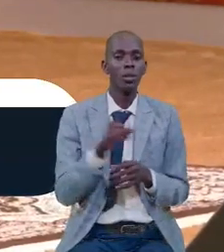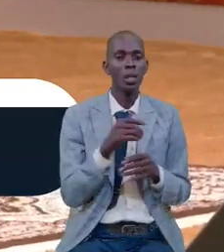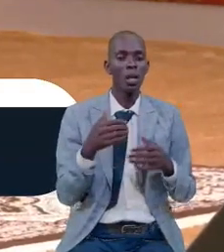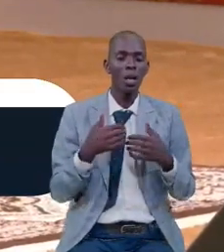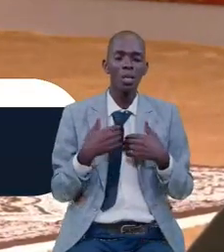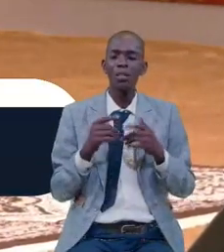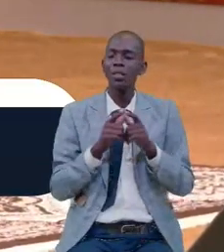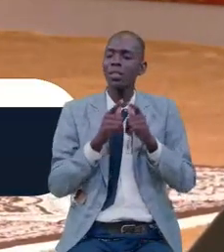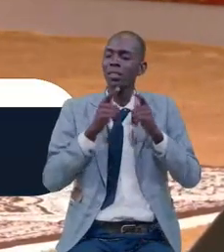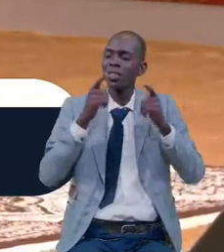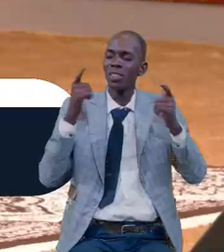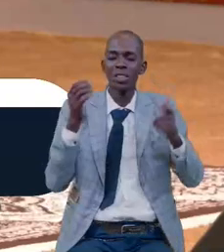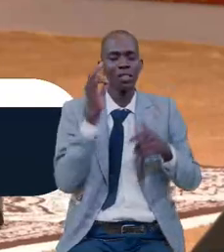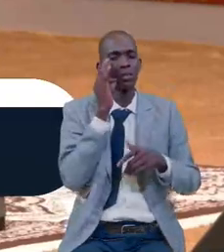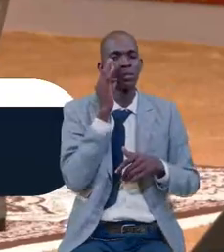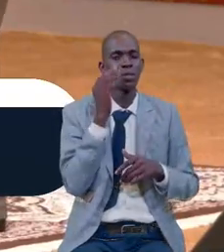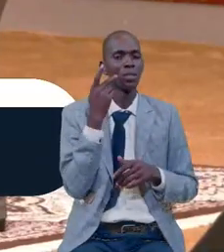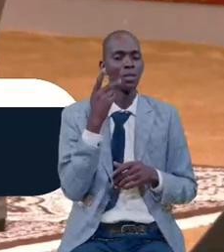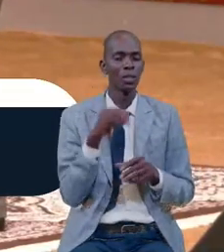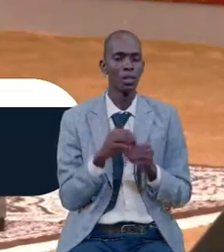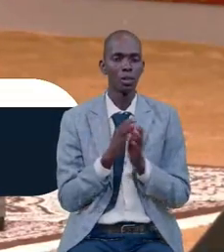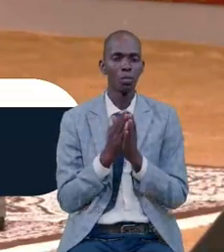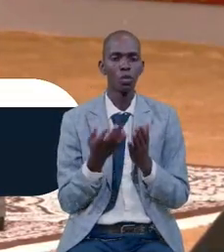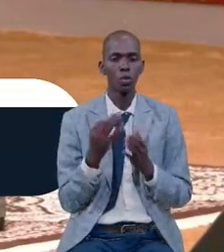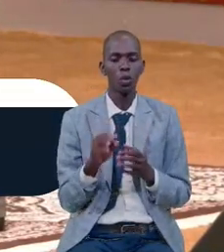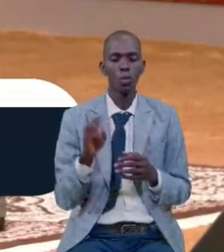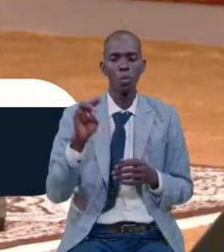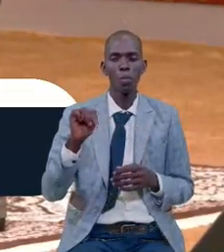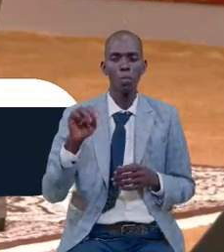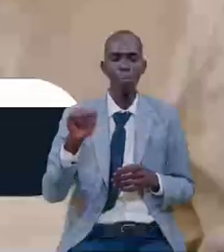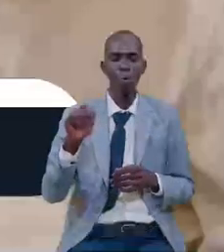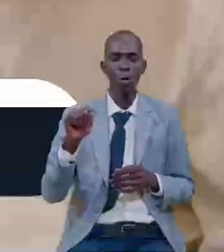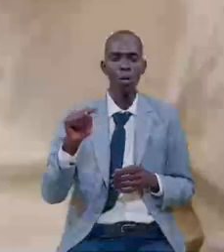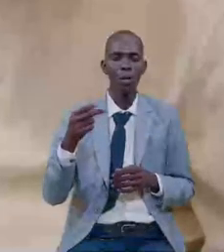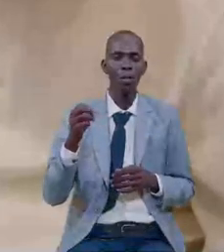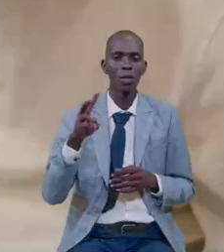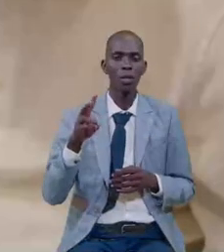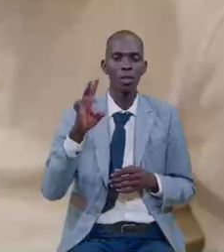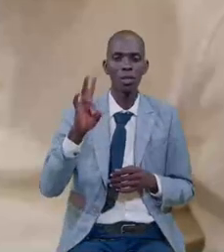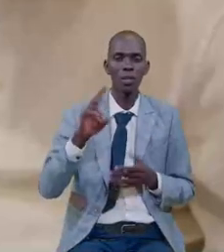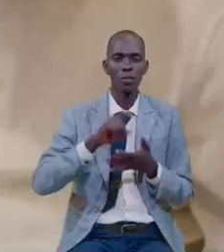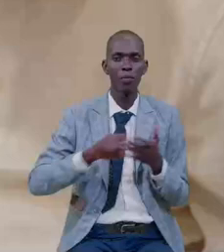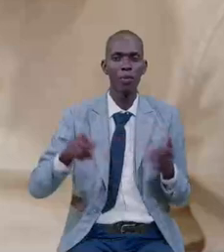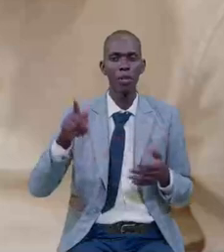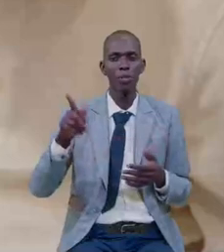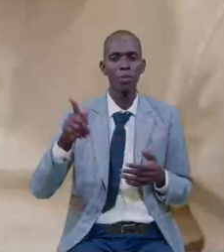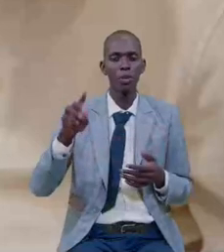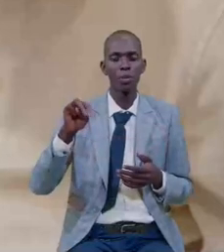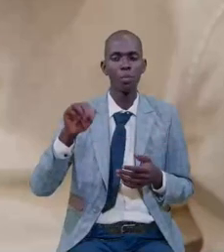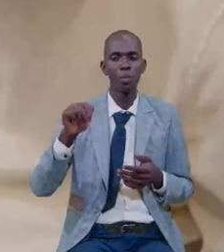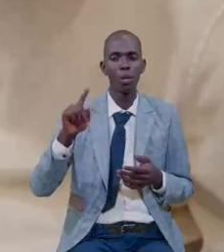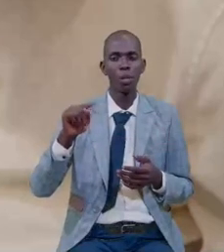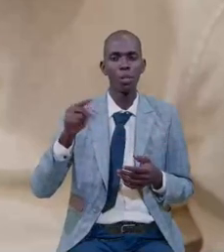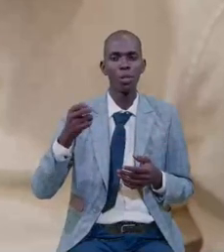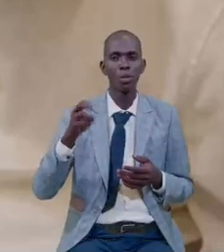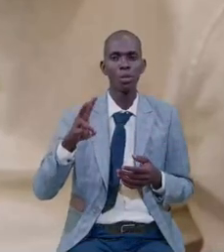Ils ont des fruits spectaculaires. On va à Matthieu chapitre 7. Matthieu